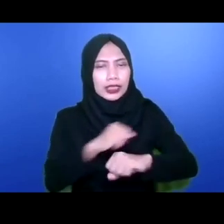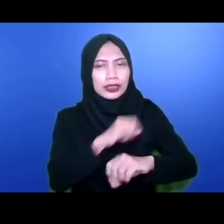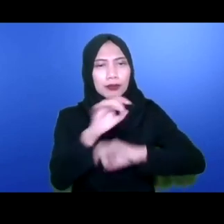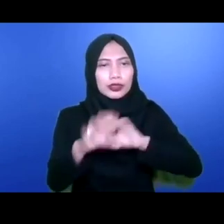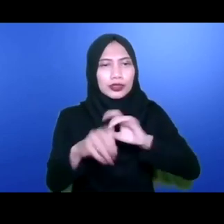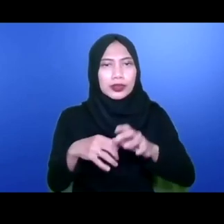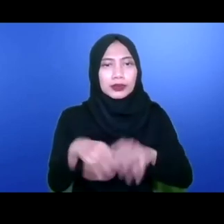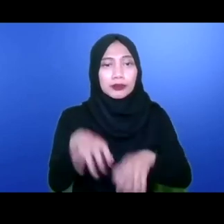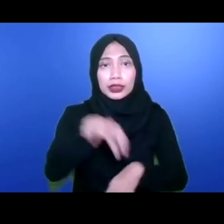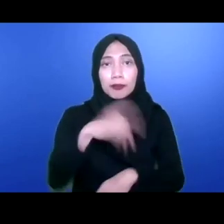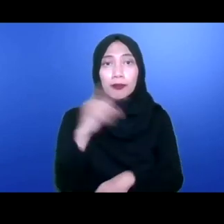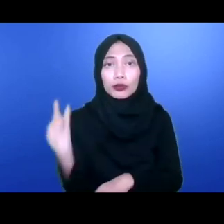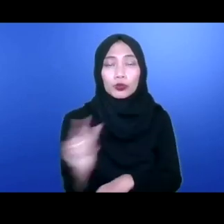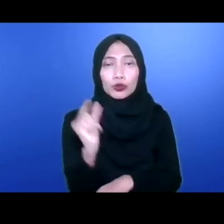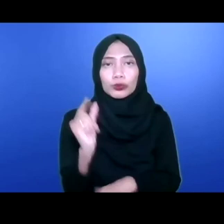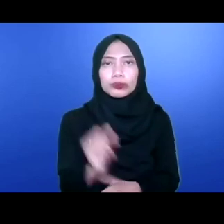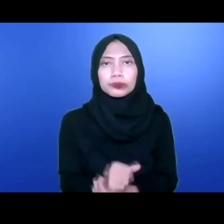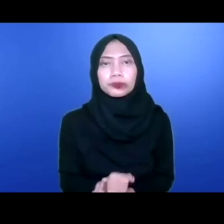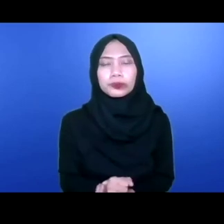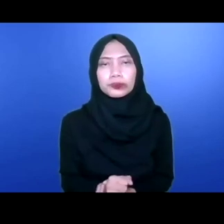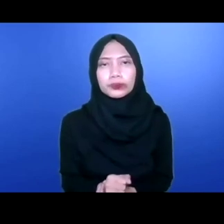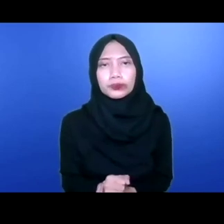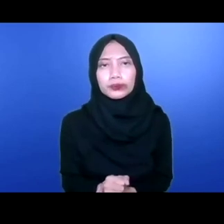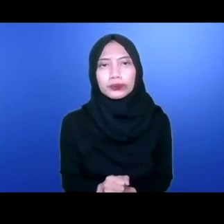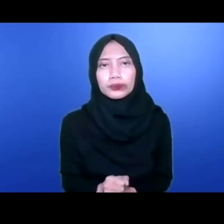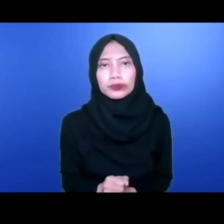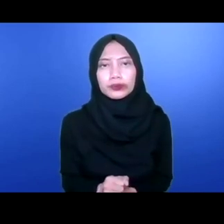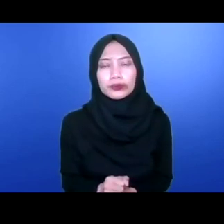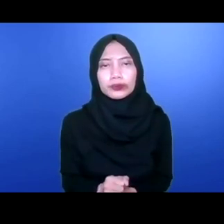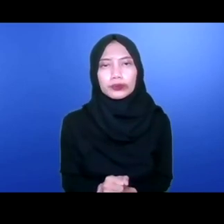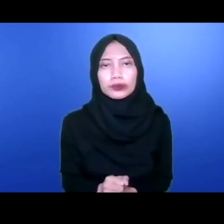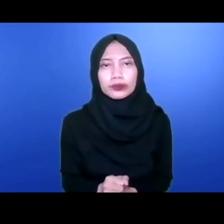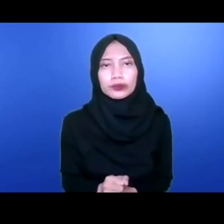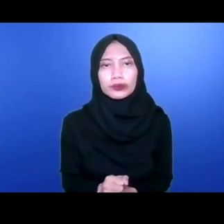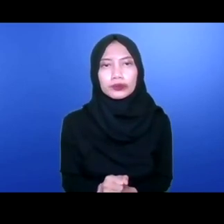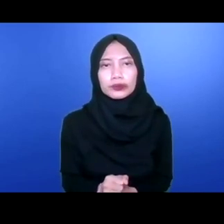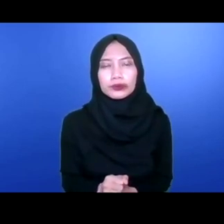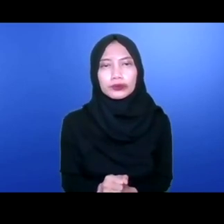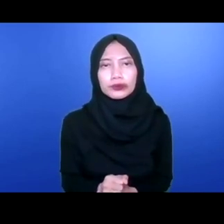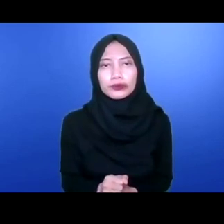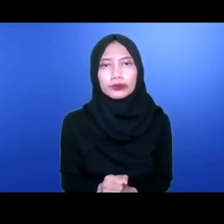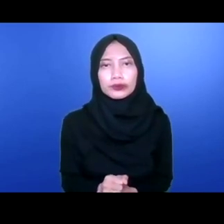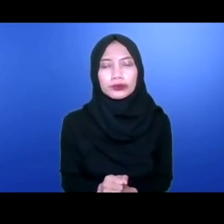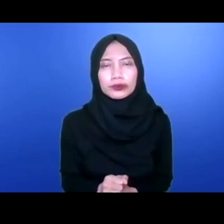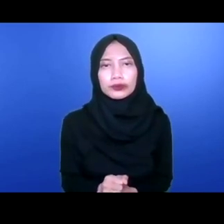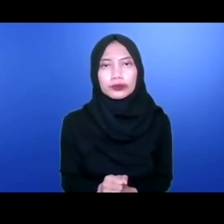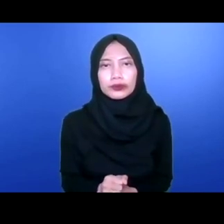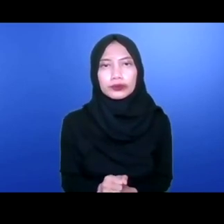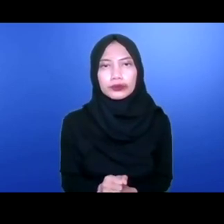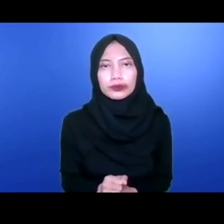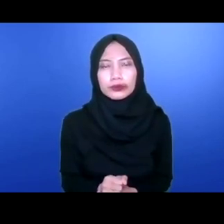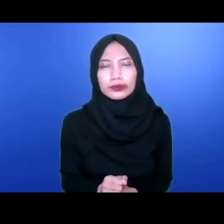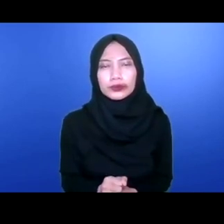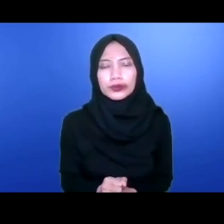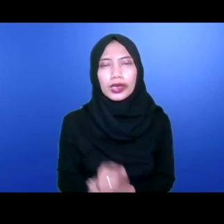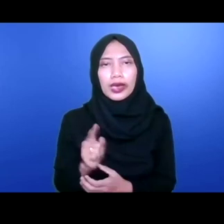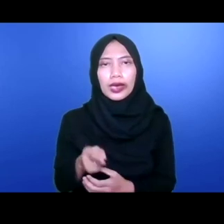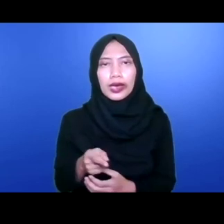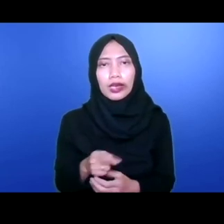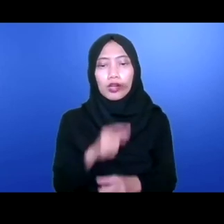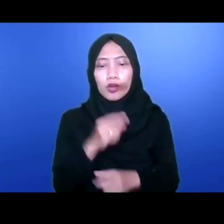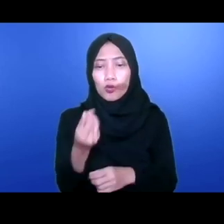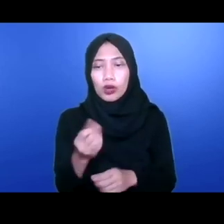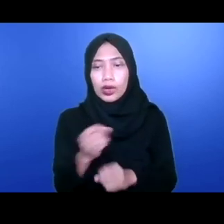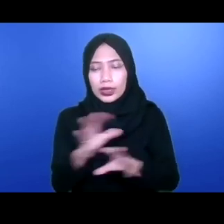kalau once hit, kemudian akan ditindakan cuti. Dengan agennya sendiri, mereka punya